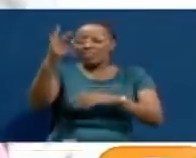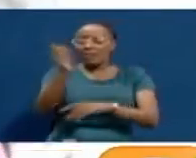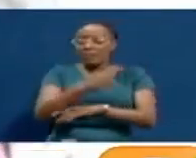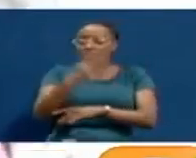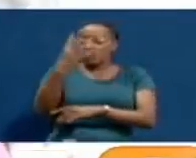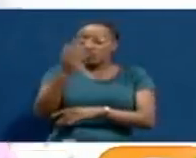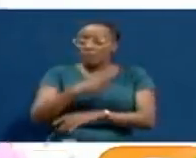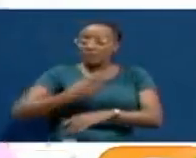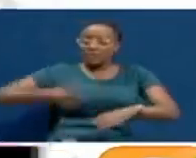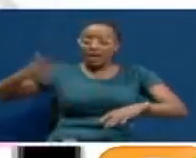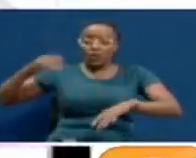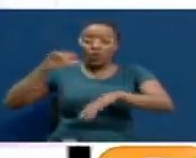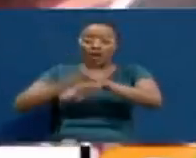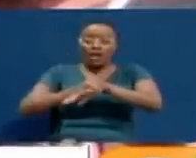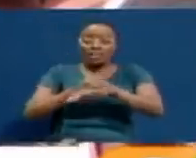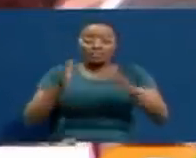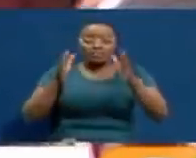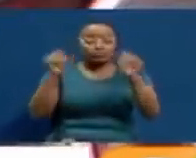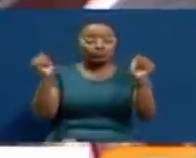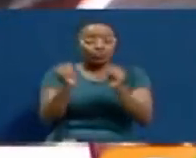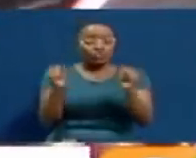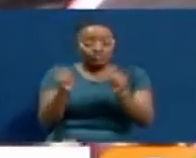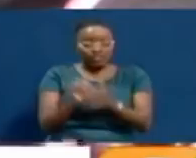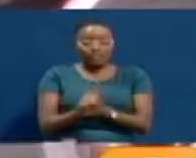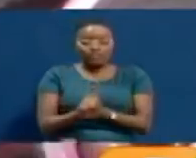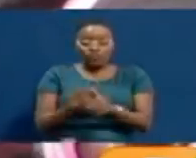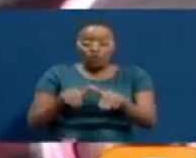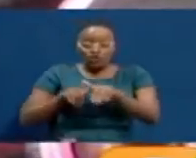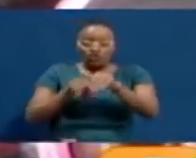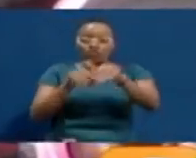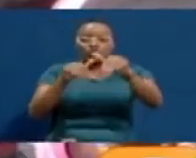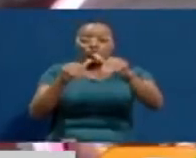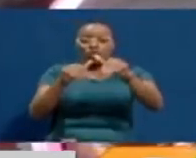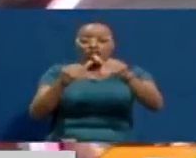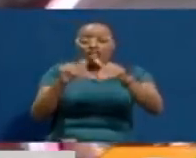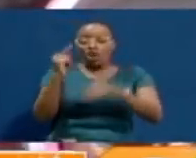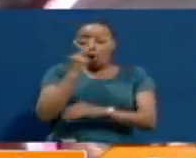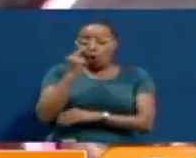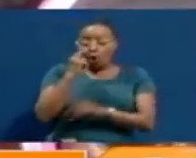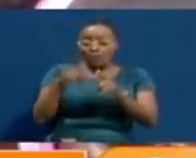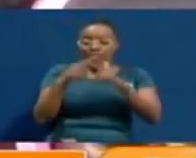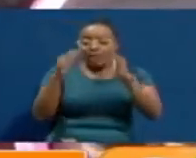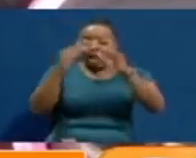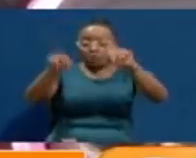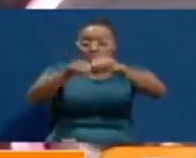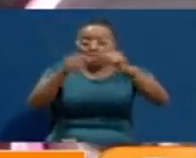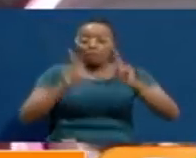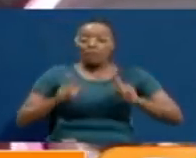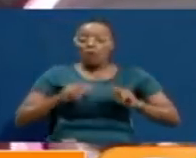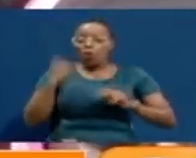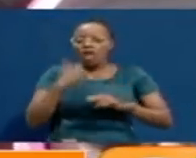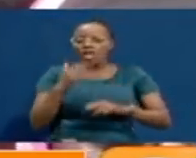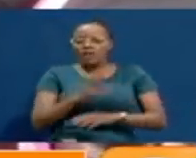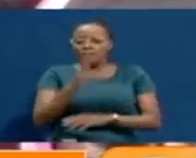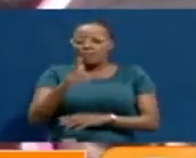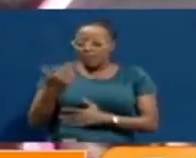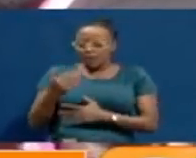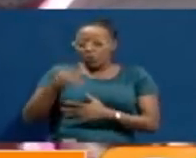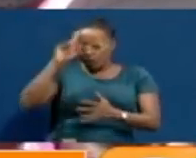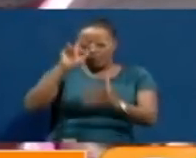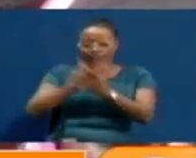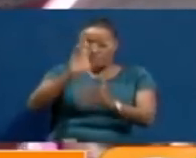minne hajapatikane mochari. Na alifuatwa nyumbani hivyo hivyo, nyumba ikavunjwa na watu waliojiami ambao kwa mtazamo tunaamini ni